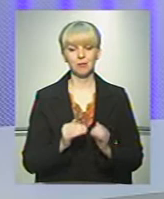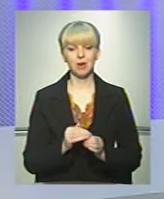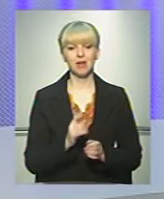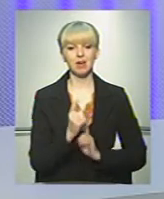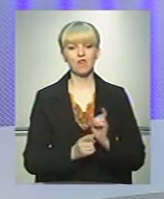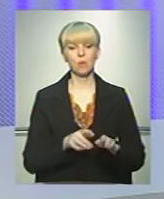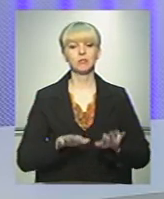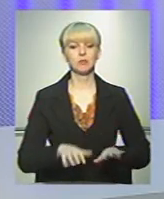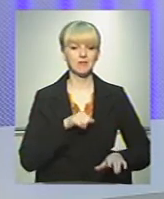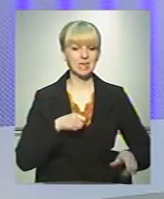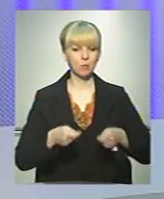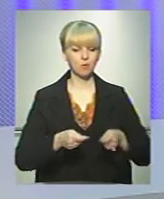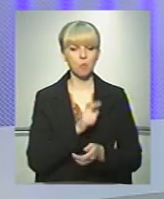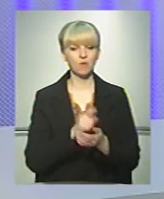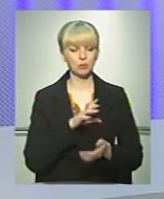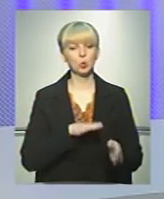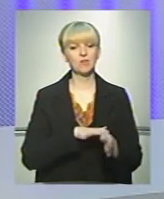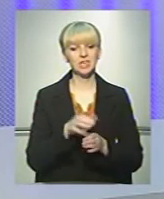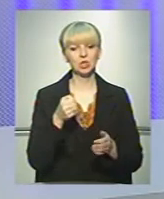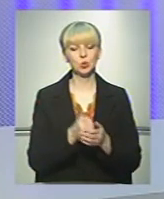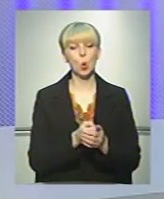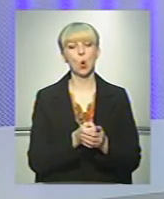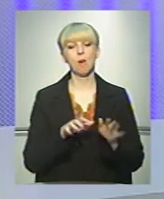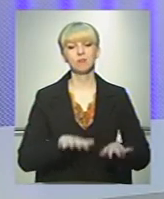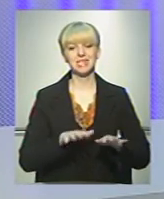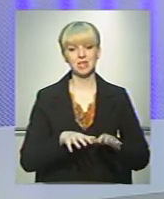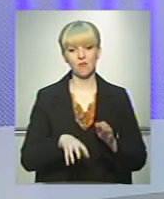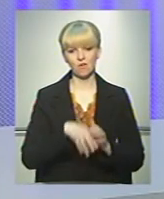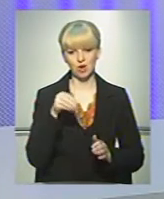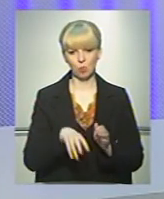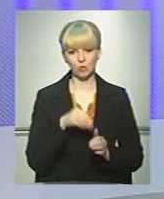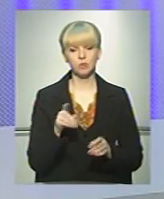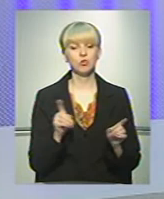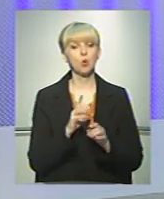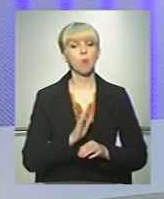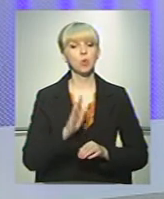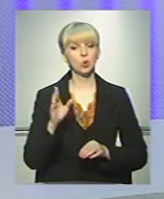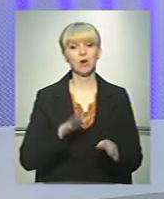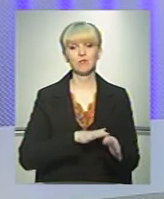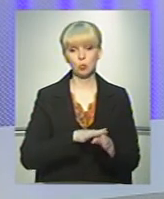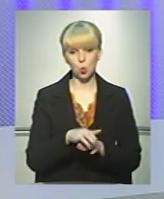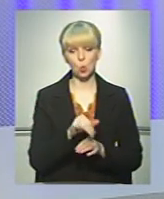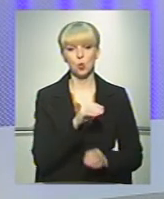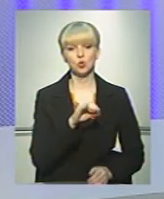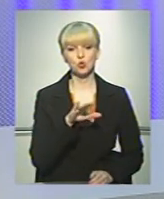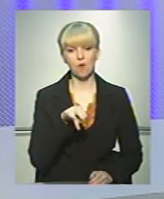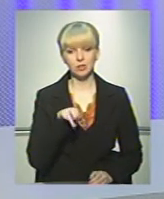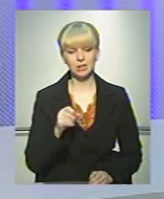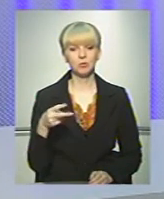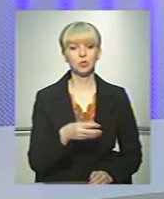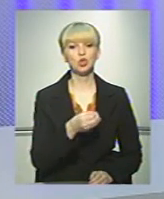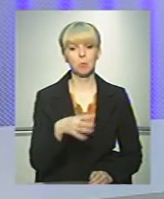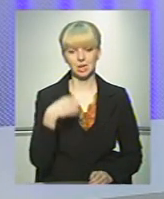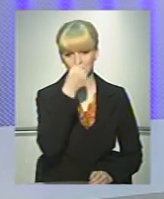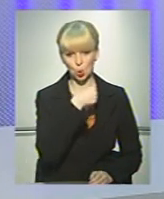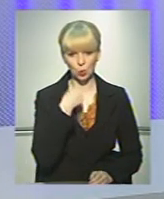місцевого самоврядування, яка має бути втілена до чергових місцевих виборів, що прогнозовано відбудеться у жовтні